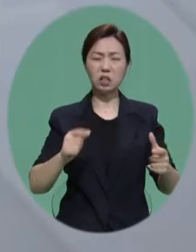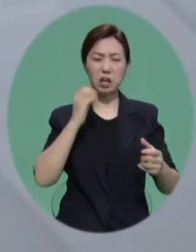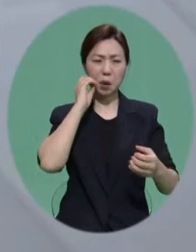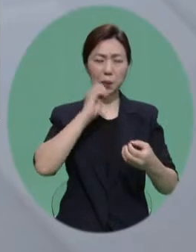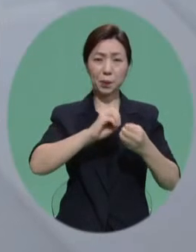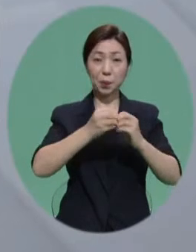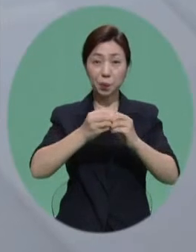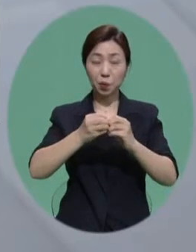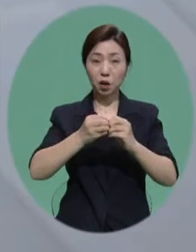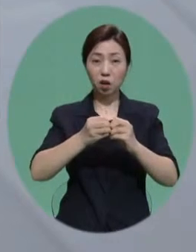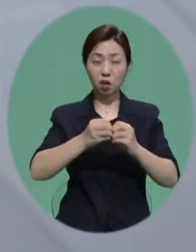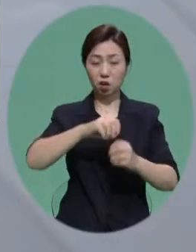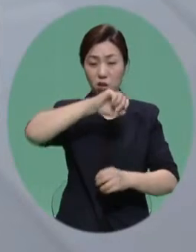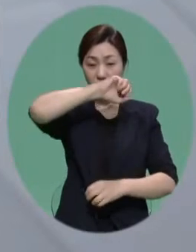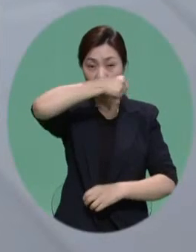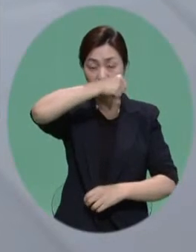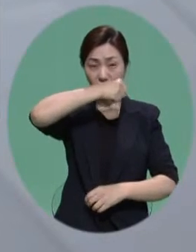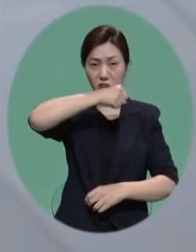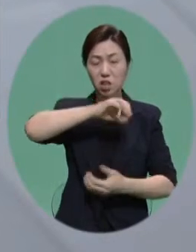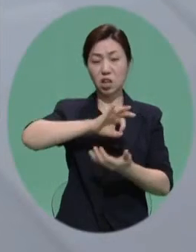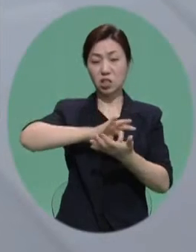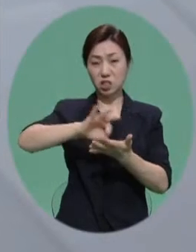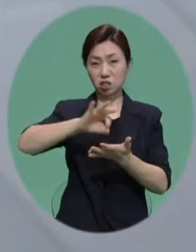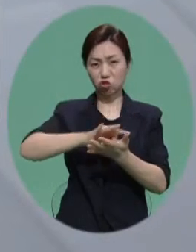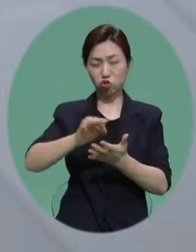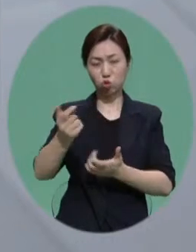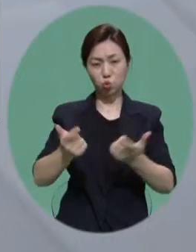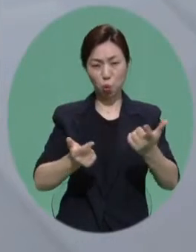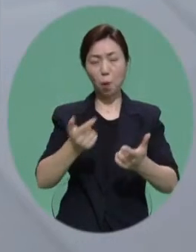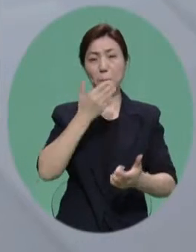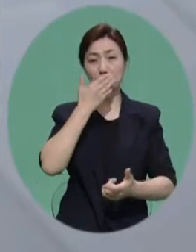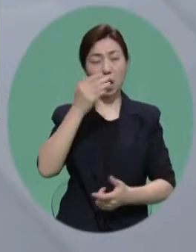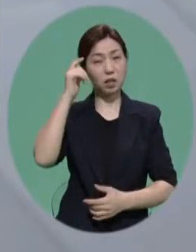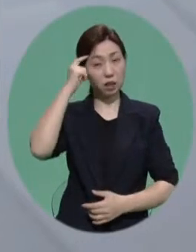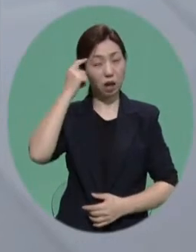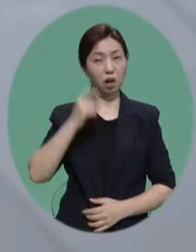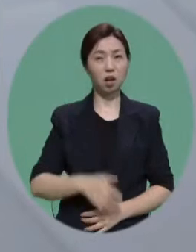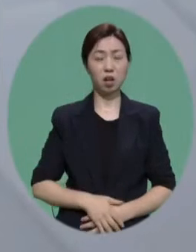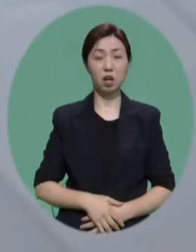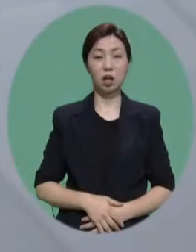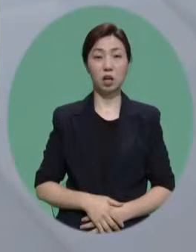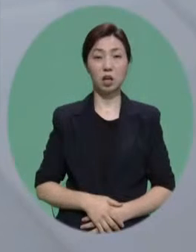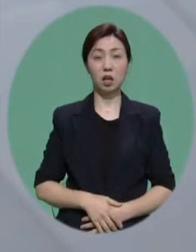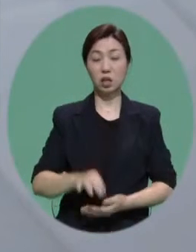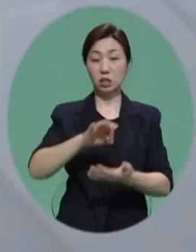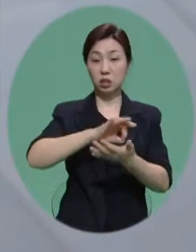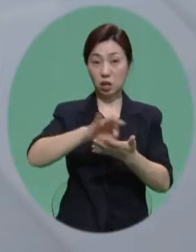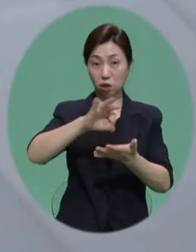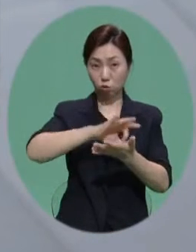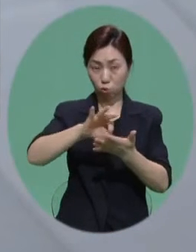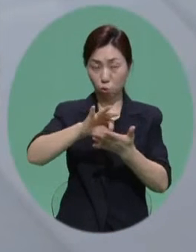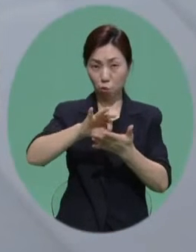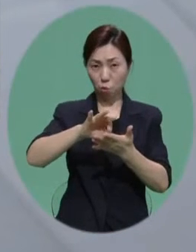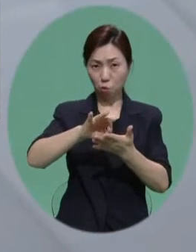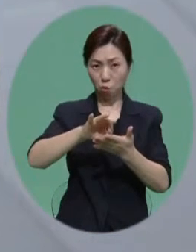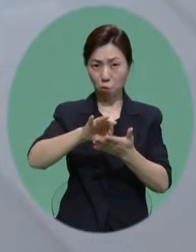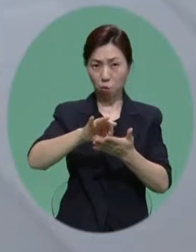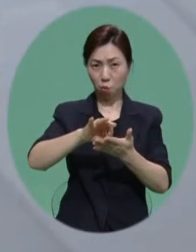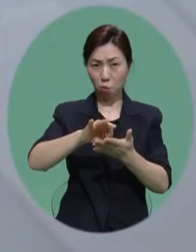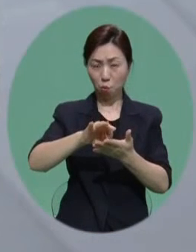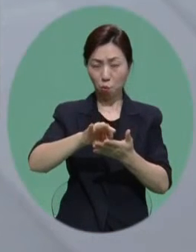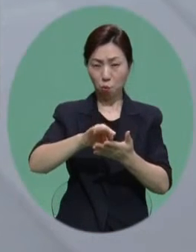조정을 할 수 있는 예산 들이다 라고 받고 거기서 조금만 지출 부조 점을 해고 우리가